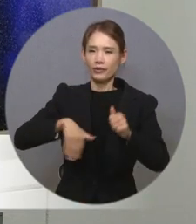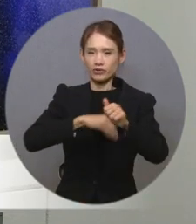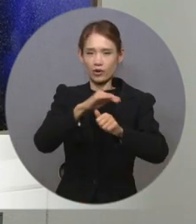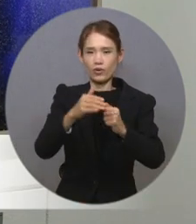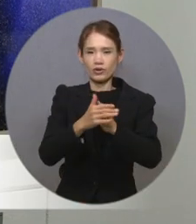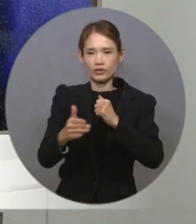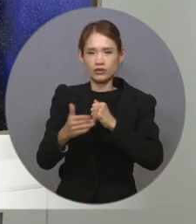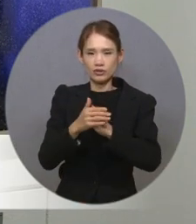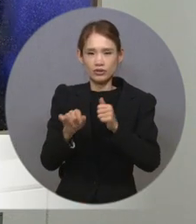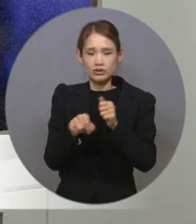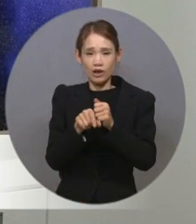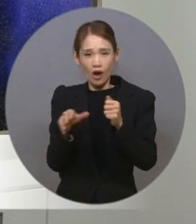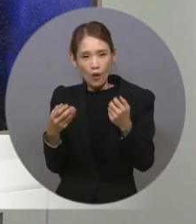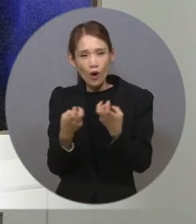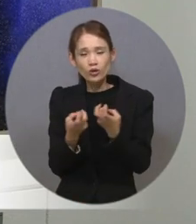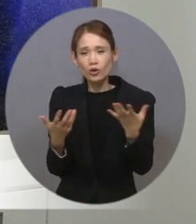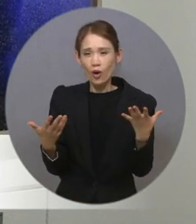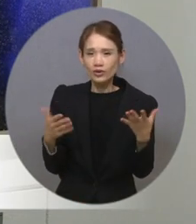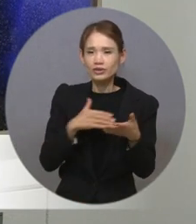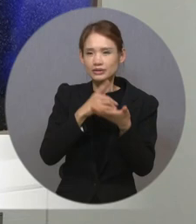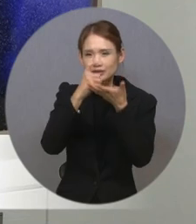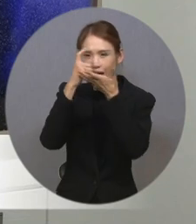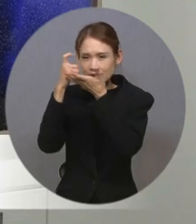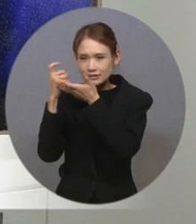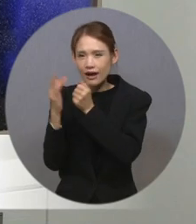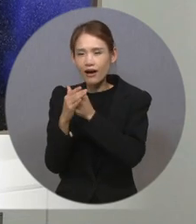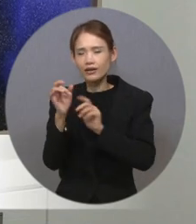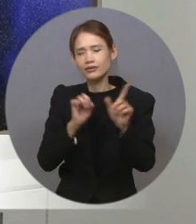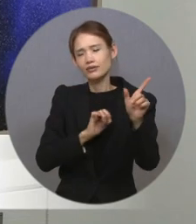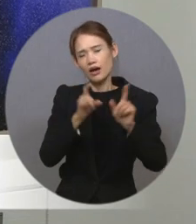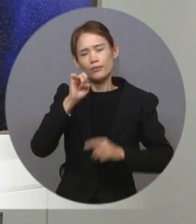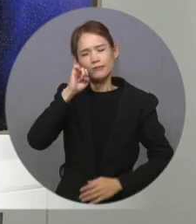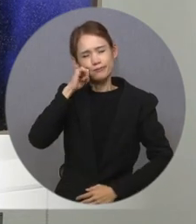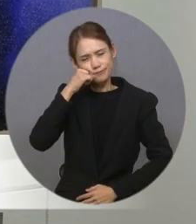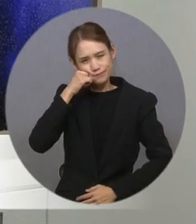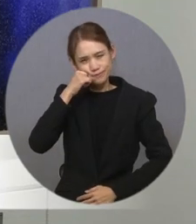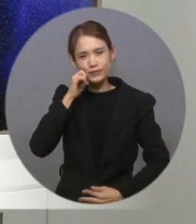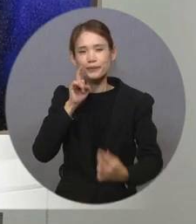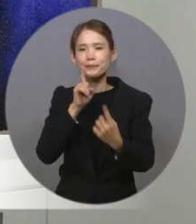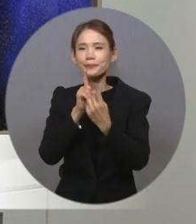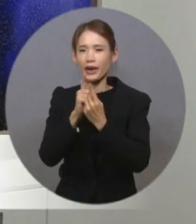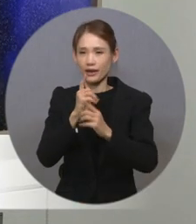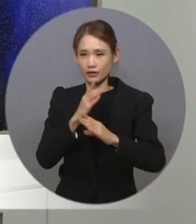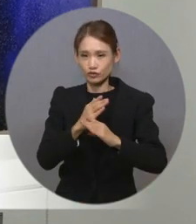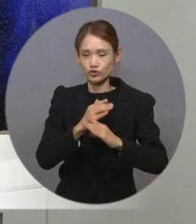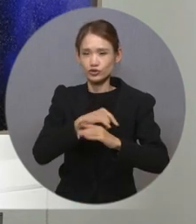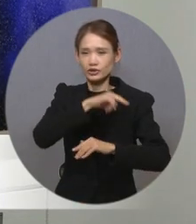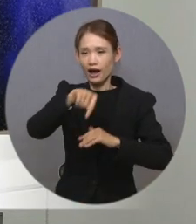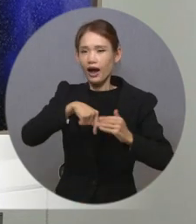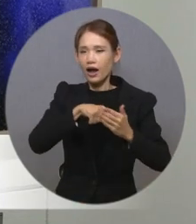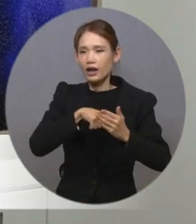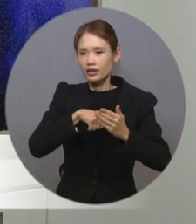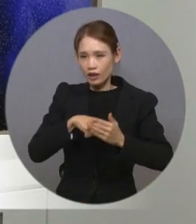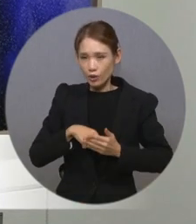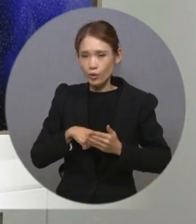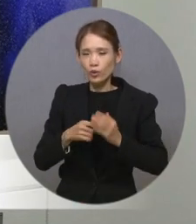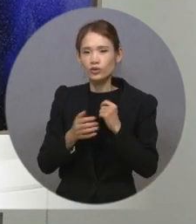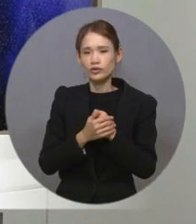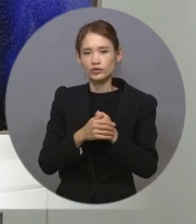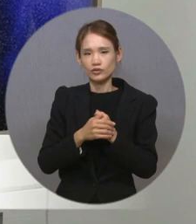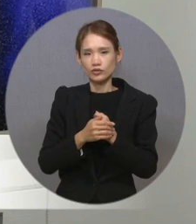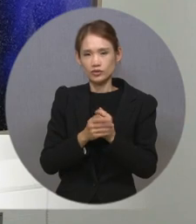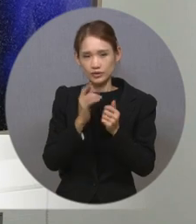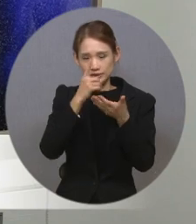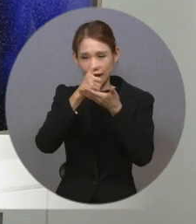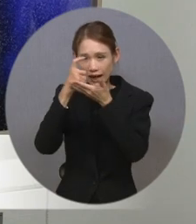저희 사진작가들도 많은 어려움을 겪고 있습니다. 그 어려움 속에서도 우리 작가님들께서